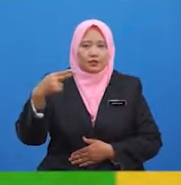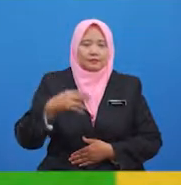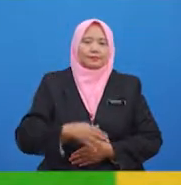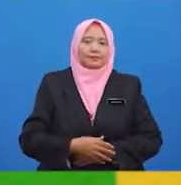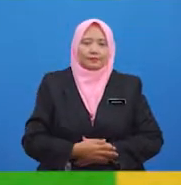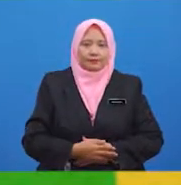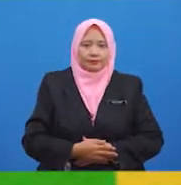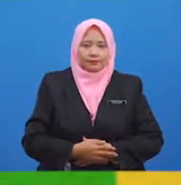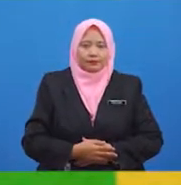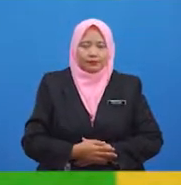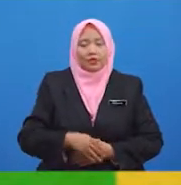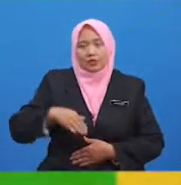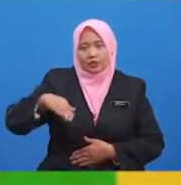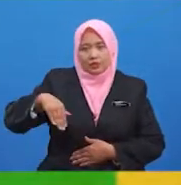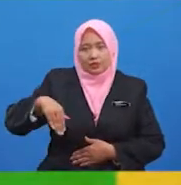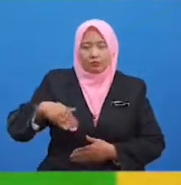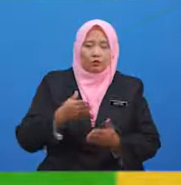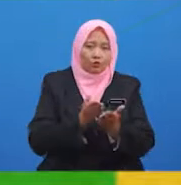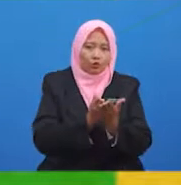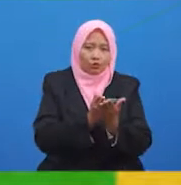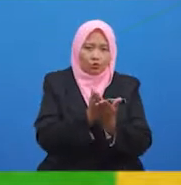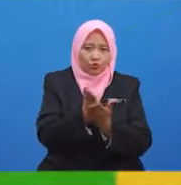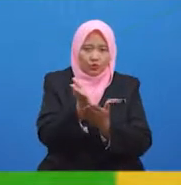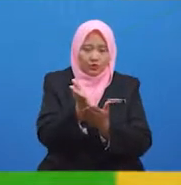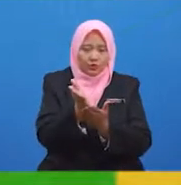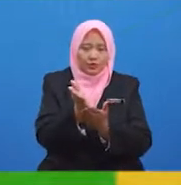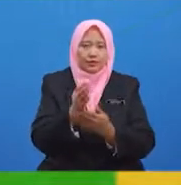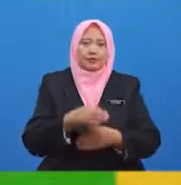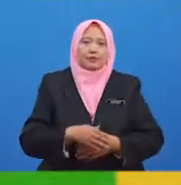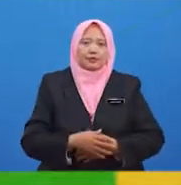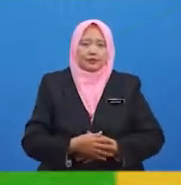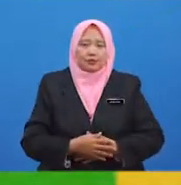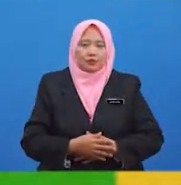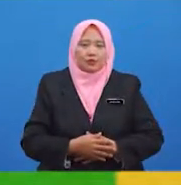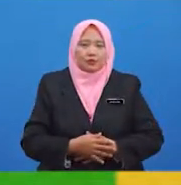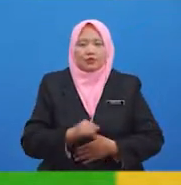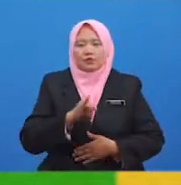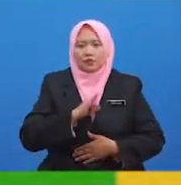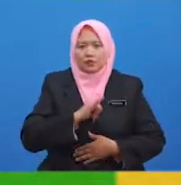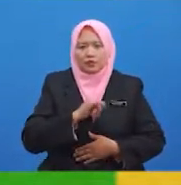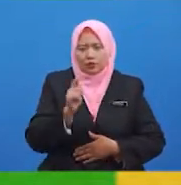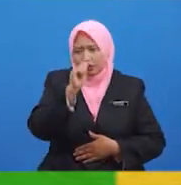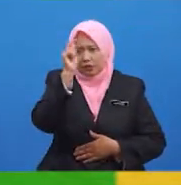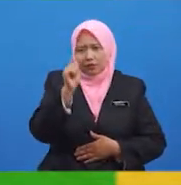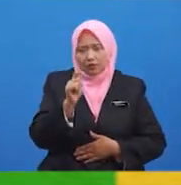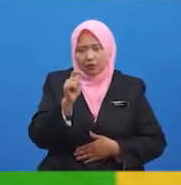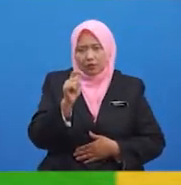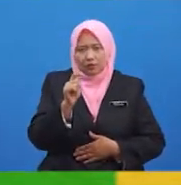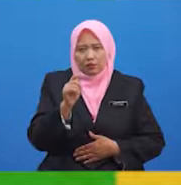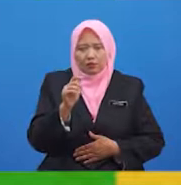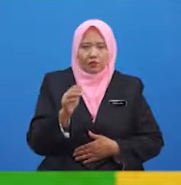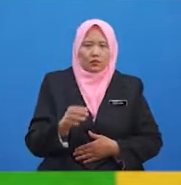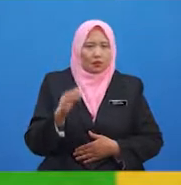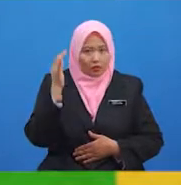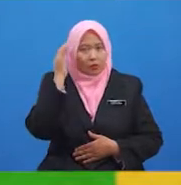sama-sama kita pelajari. Sebelum kita teruskan pelajaran kita pada hari ini, ustazah ingin bertanya,